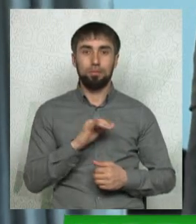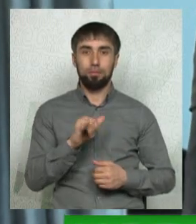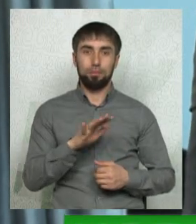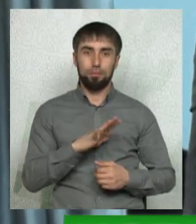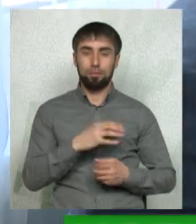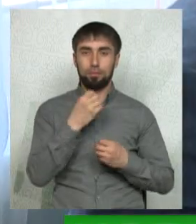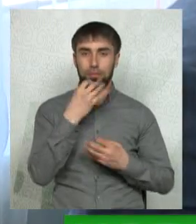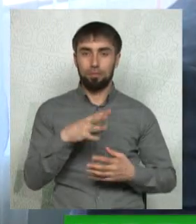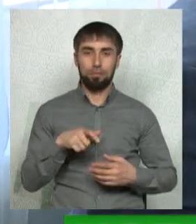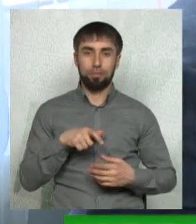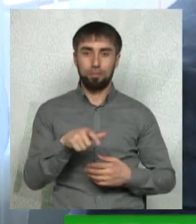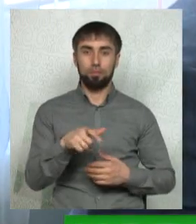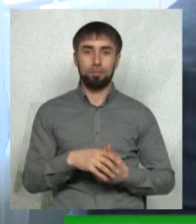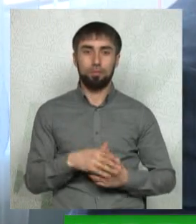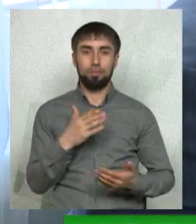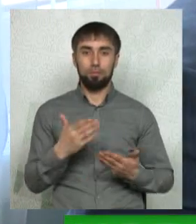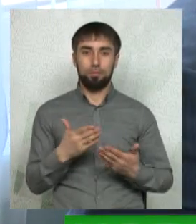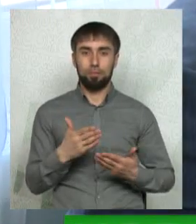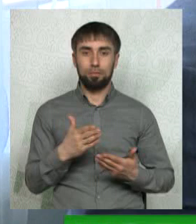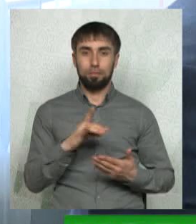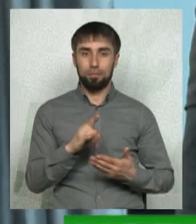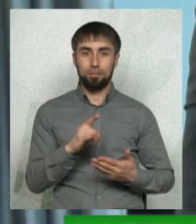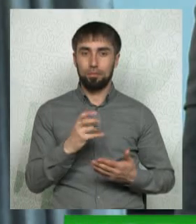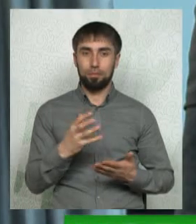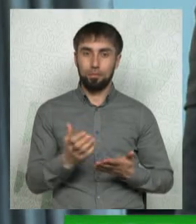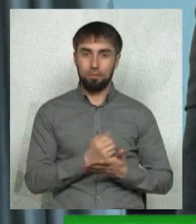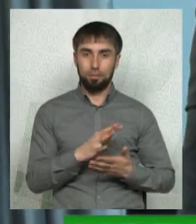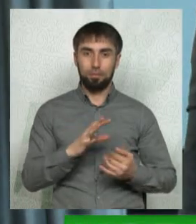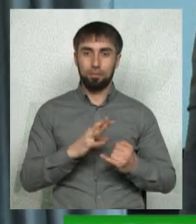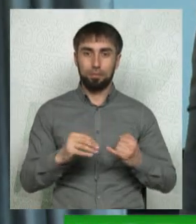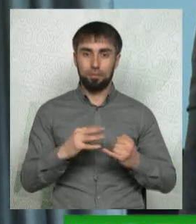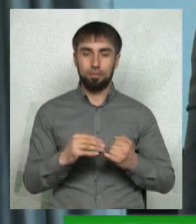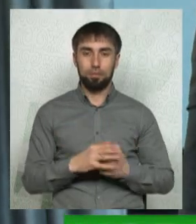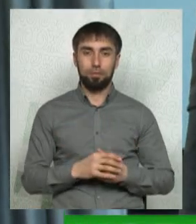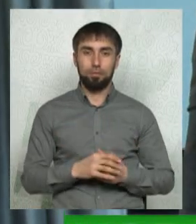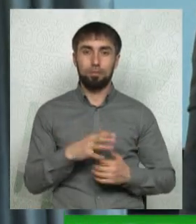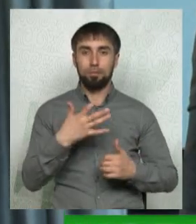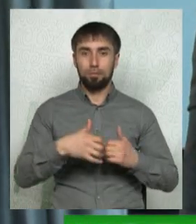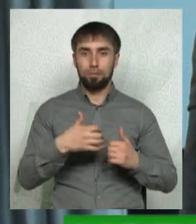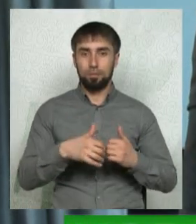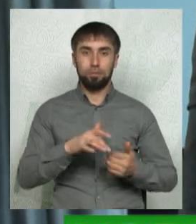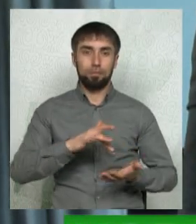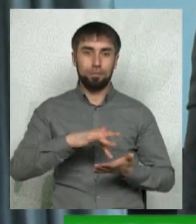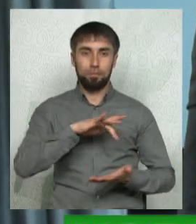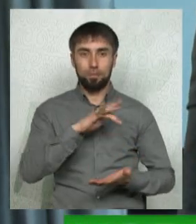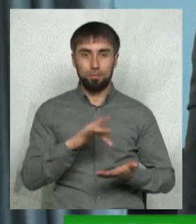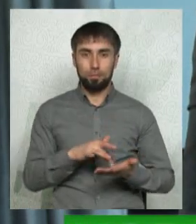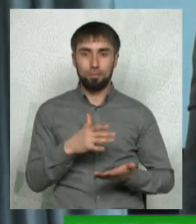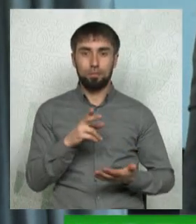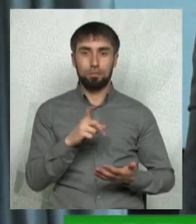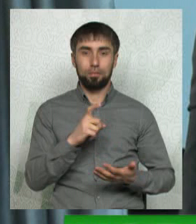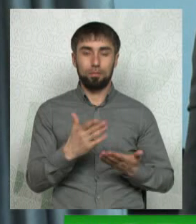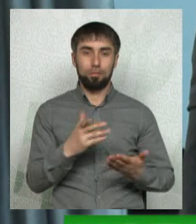была хорошая дорога. Если вы не нашли землю на середине центра города или хотя